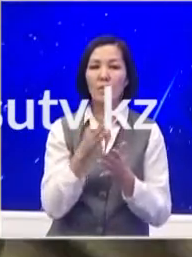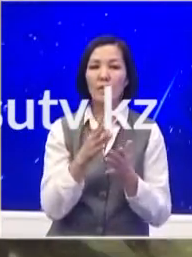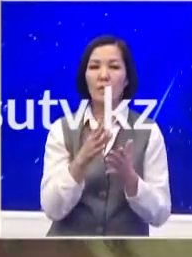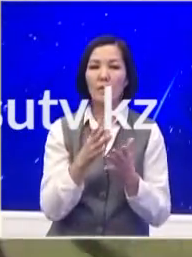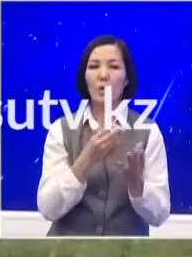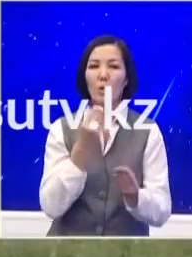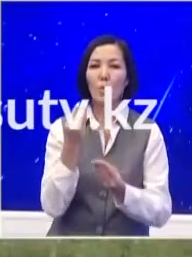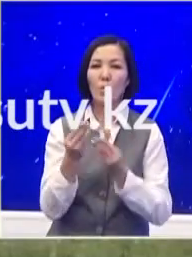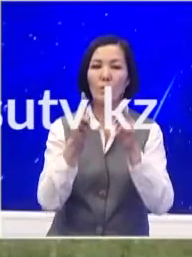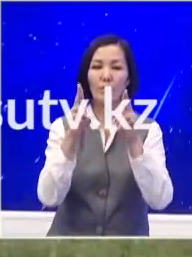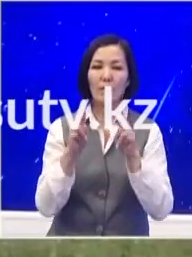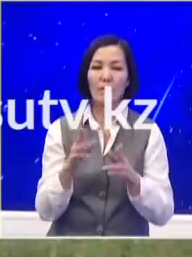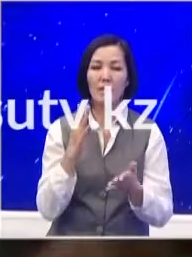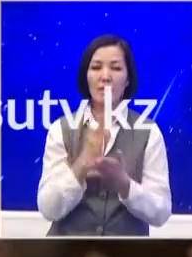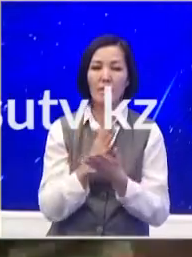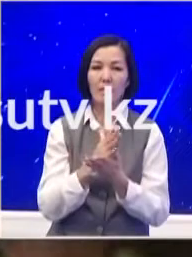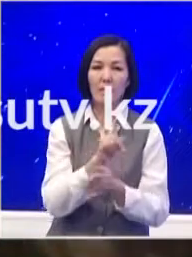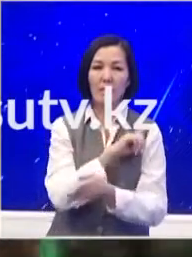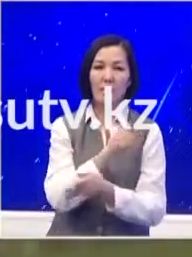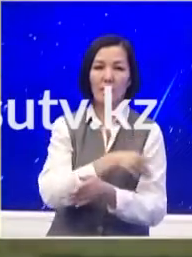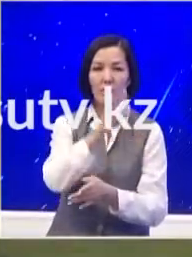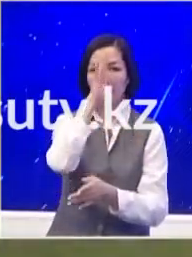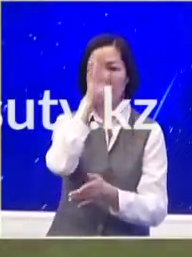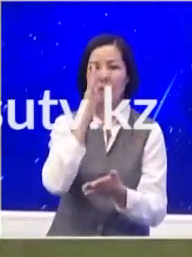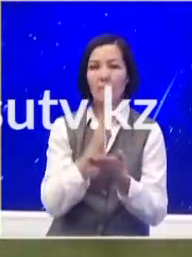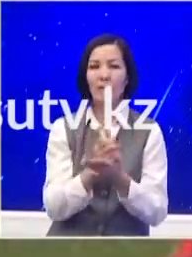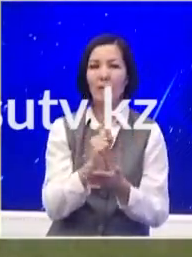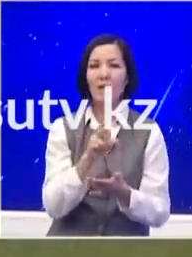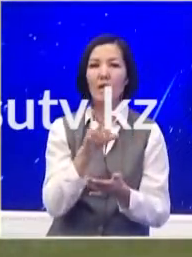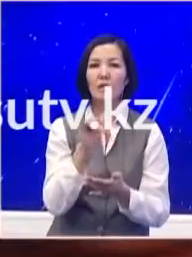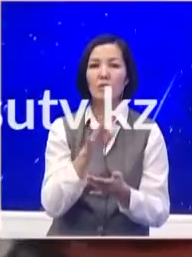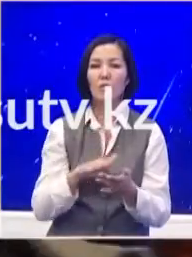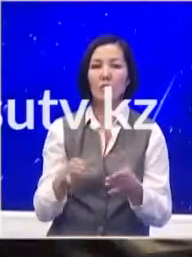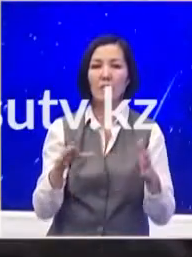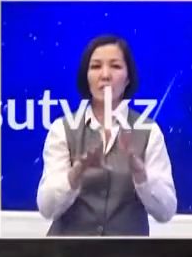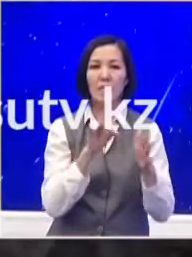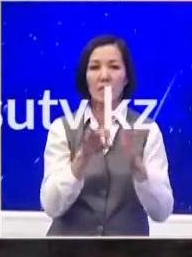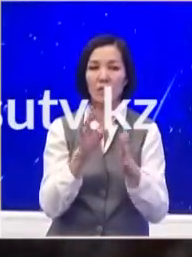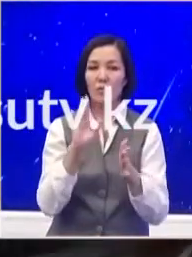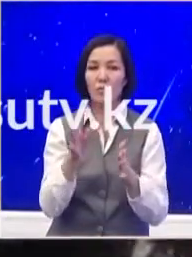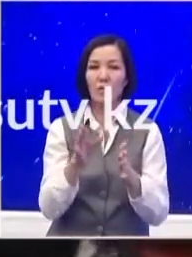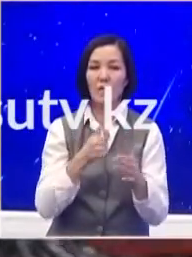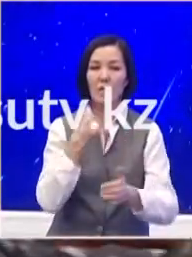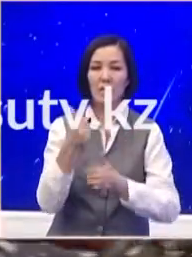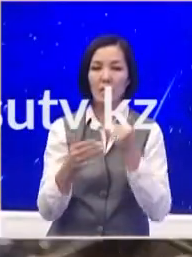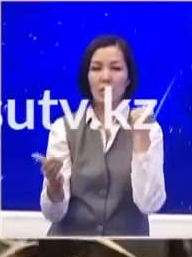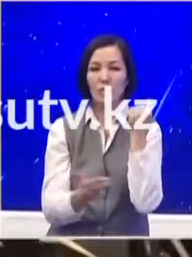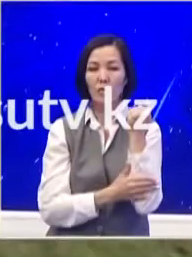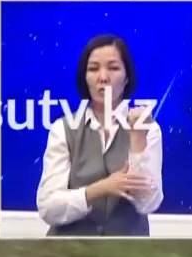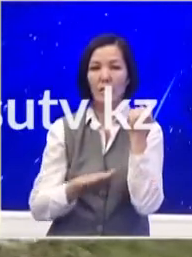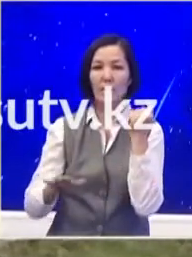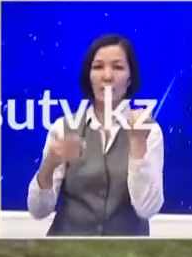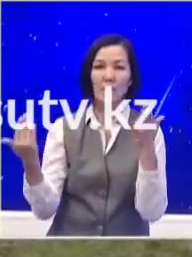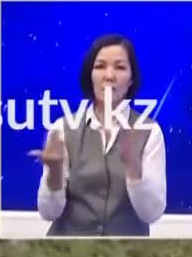ондай жоқ, мақты жігіттер отады. Бұл жарыс Ақсу ауданының көкпаршылары үшін іріктеу болып есептеледі. Сайыс соңында осы аймақтың жаңа